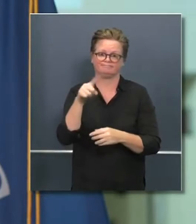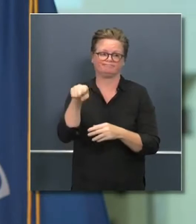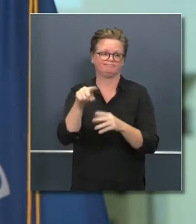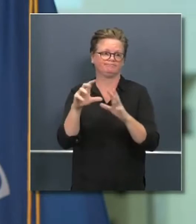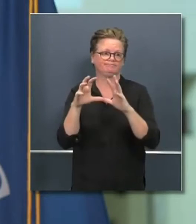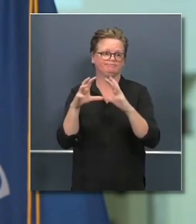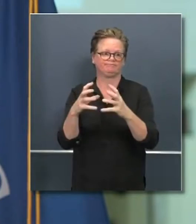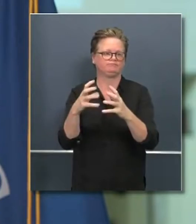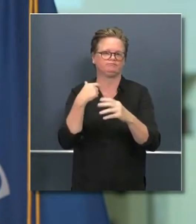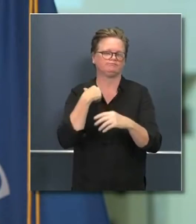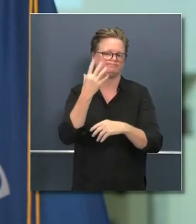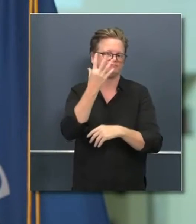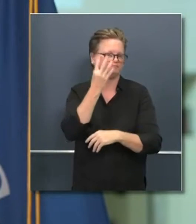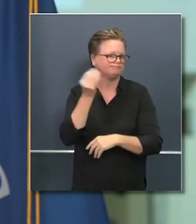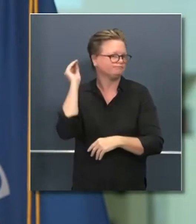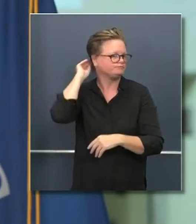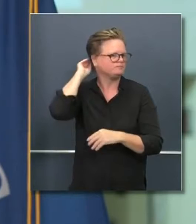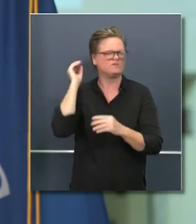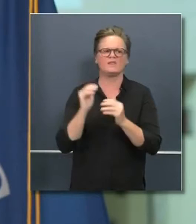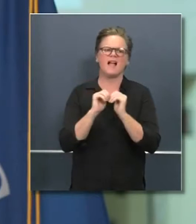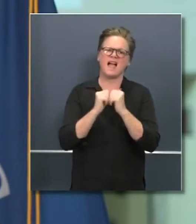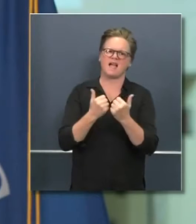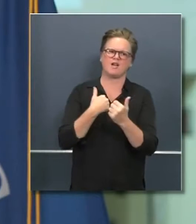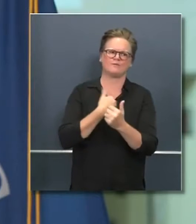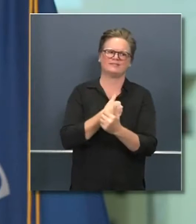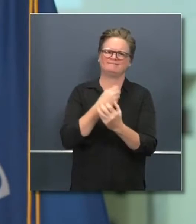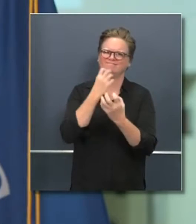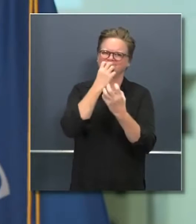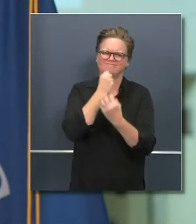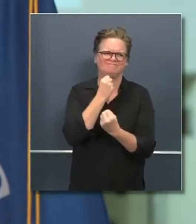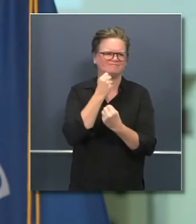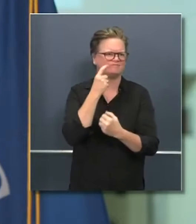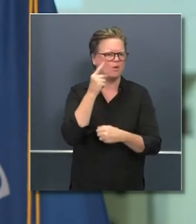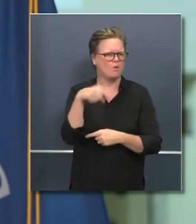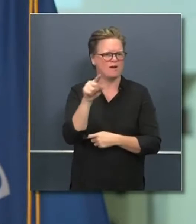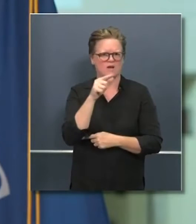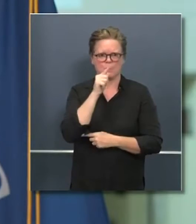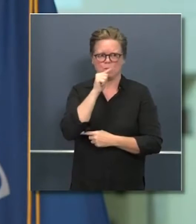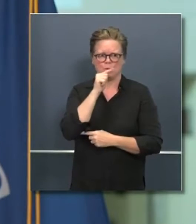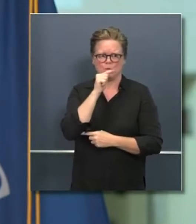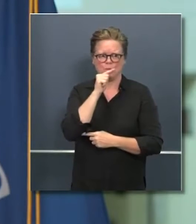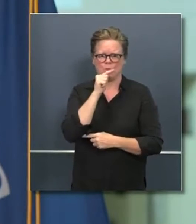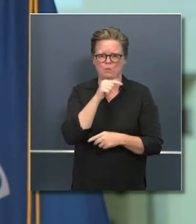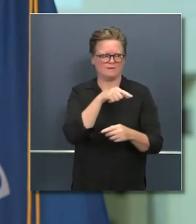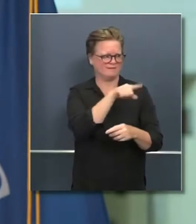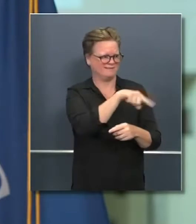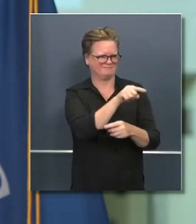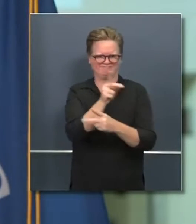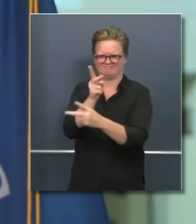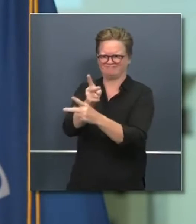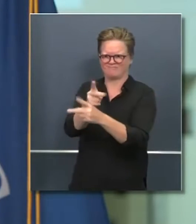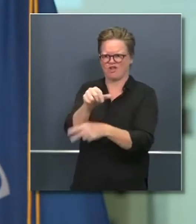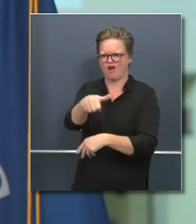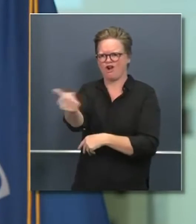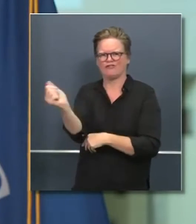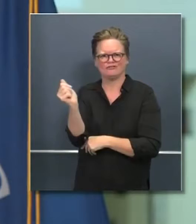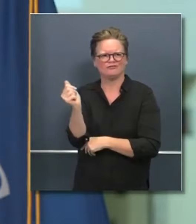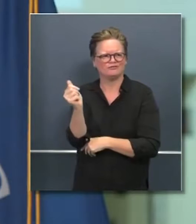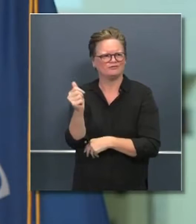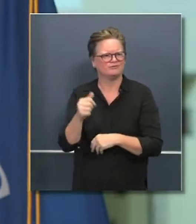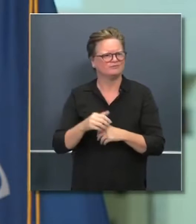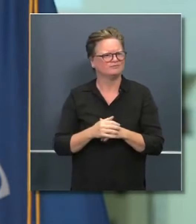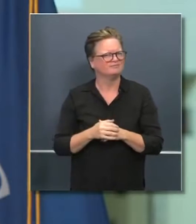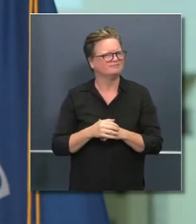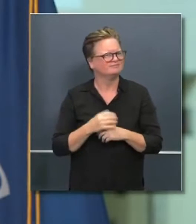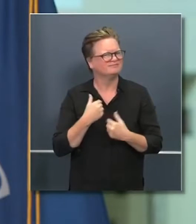cửa từ từ, mở cửa dần dần các cơ sở thương mại dịch vụ, mở cửa dần dần nền kinh tế của tiểu bang, đưa người dân